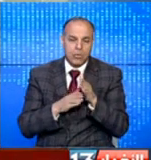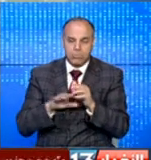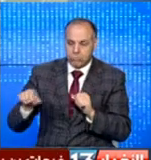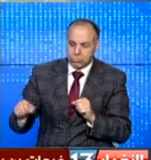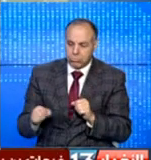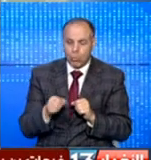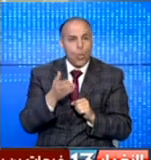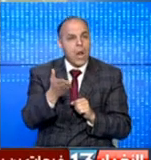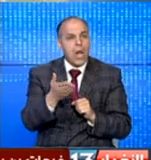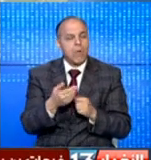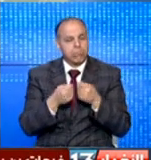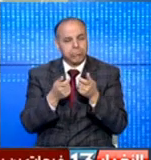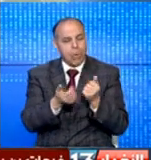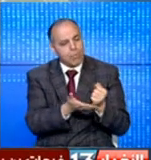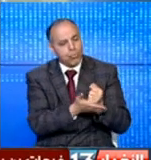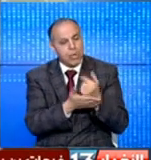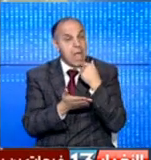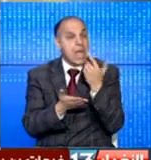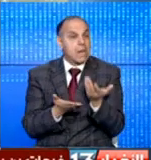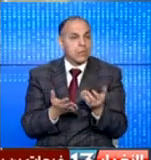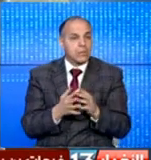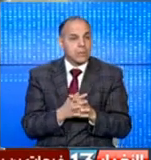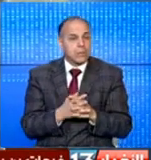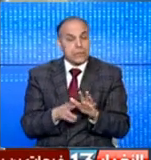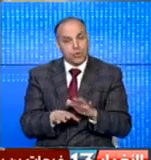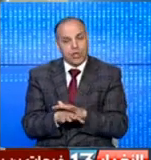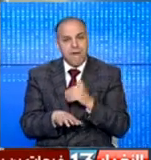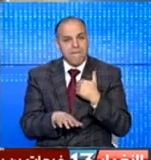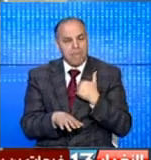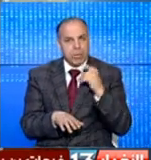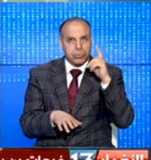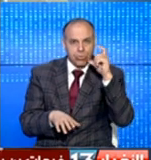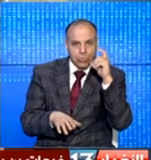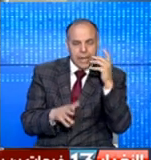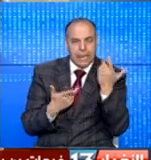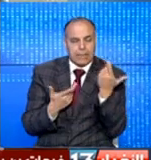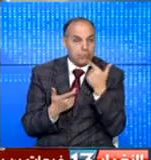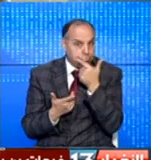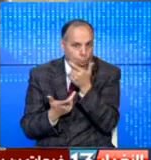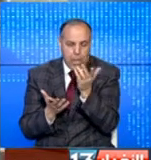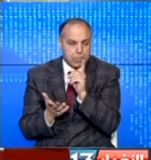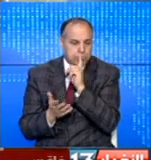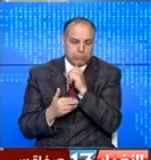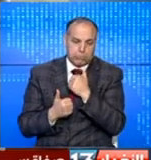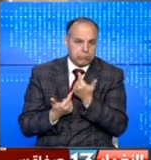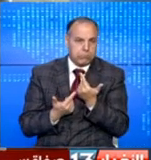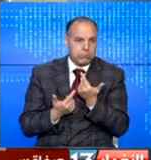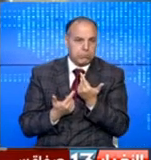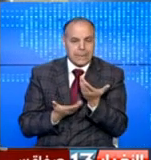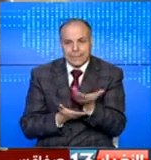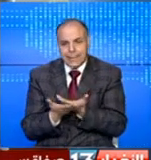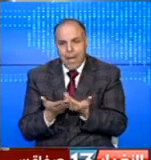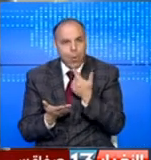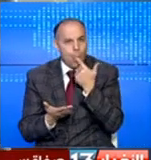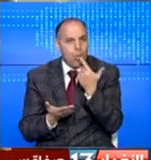معانا هدايا وتبرعات وغيره وغيره، ثم نشعر بانه ثم صوره ما نحبوش نبلغوها، ما نحبوش نتعاملوا